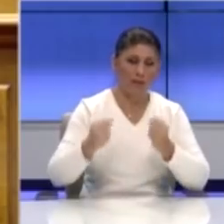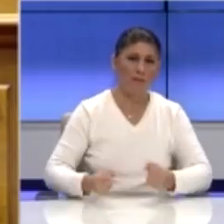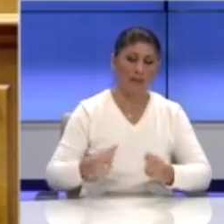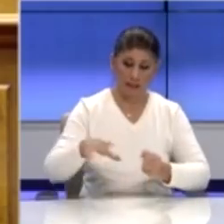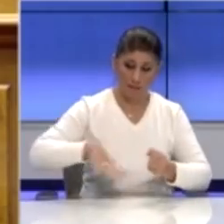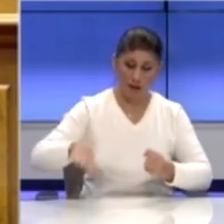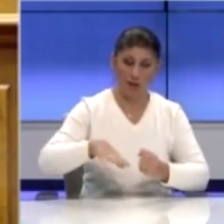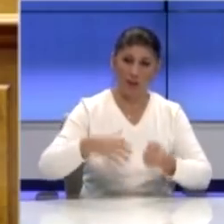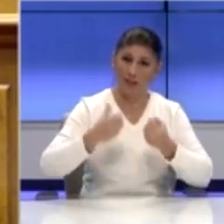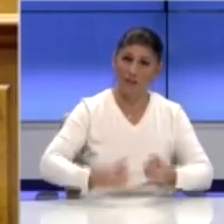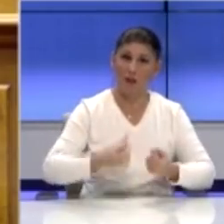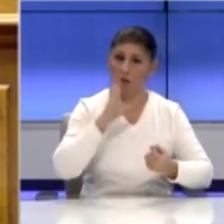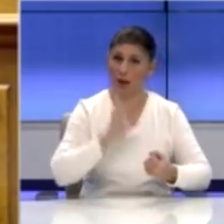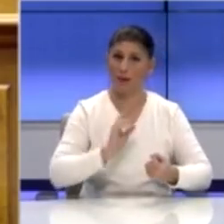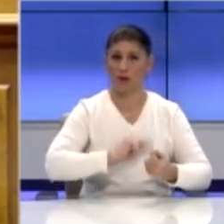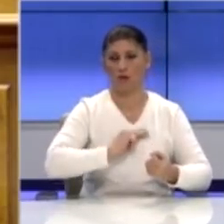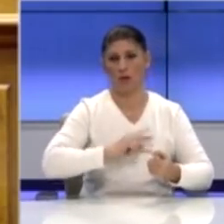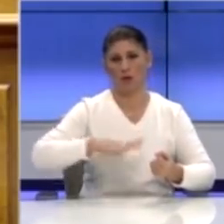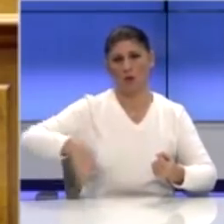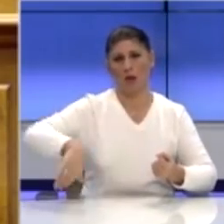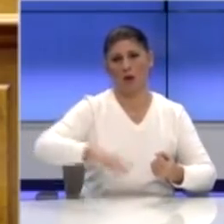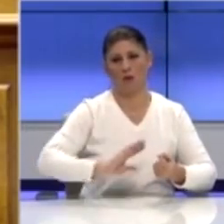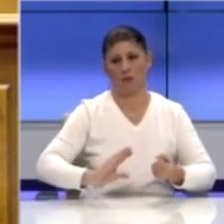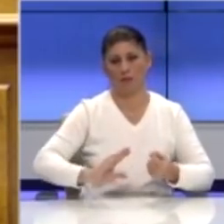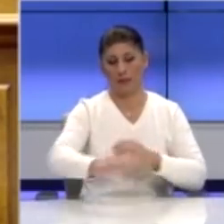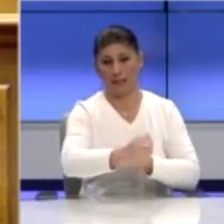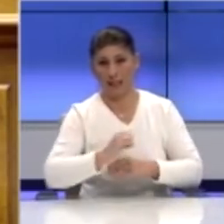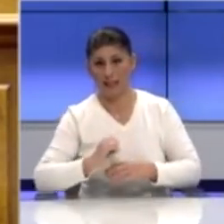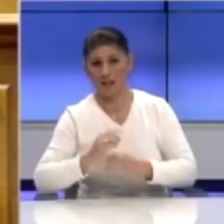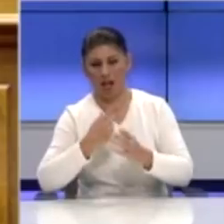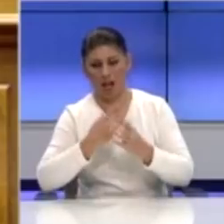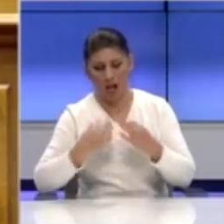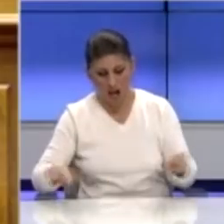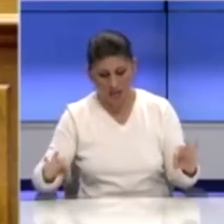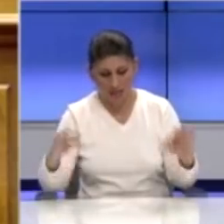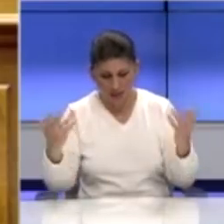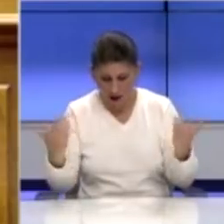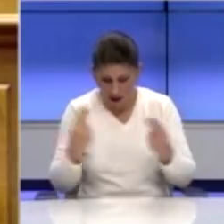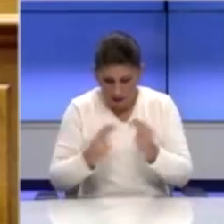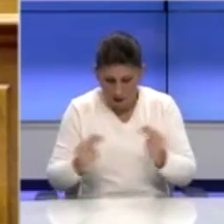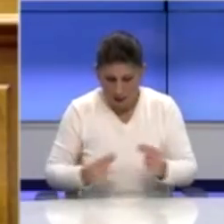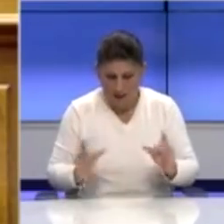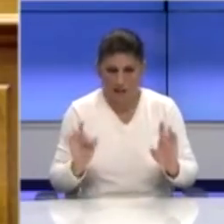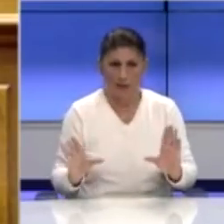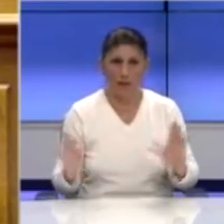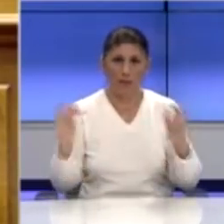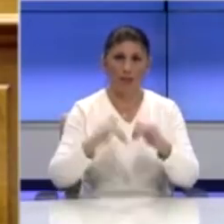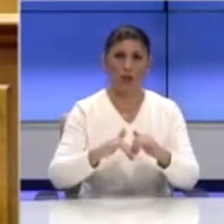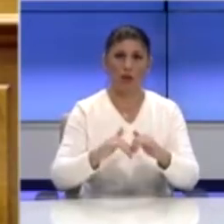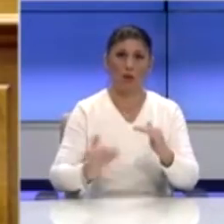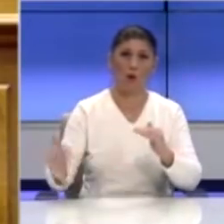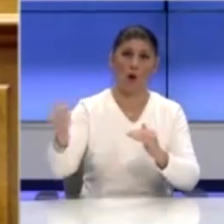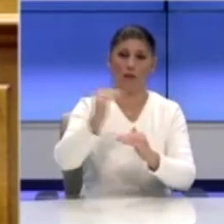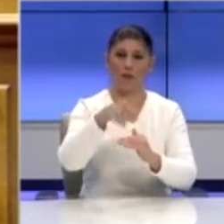των πραγματικών όμως συμφερόντων του λαού. Γυρίσατε με άδεια χέρια από τη Σύνοδο Κορυφής και όλοι αυτοί που τους